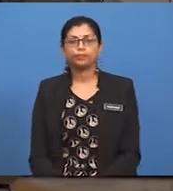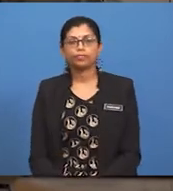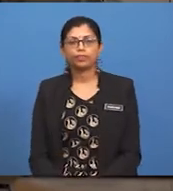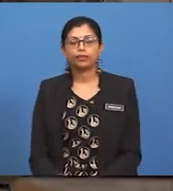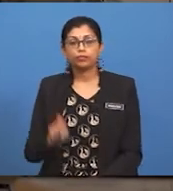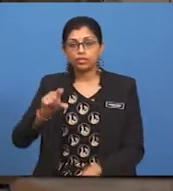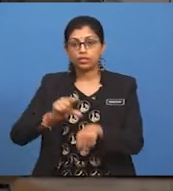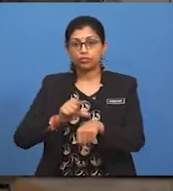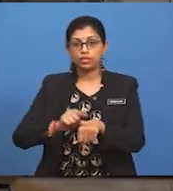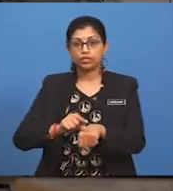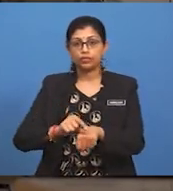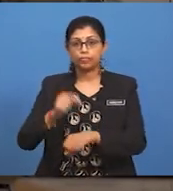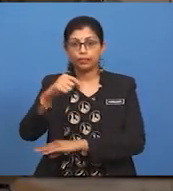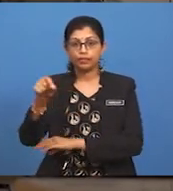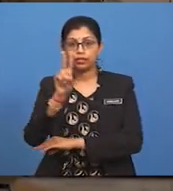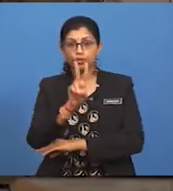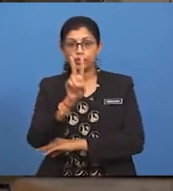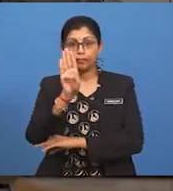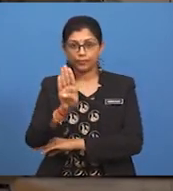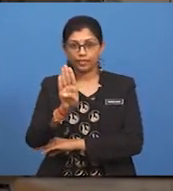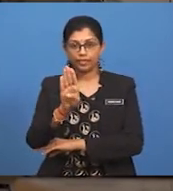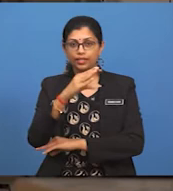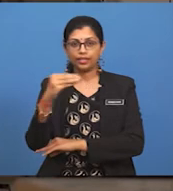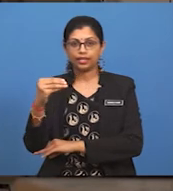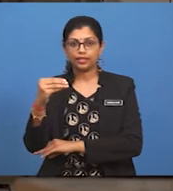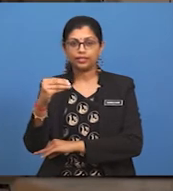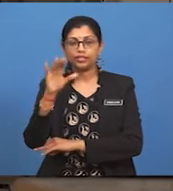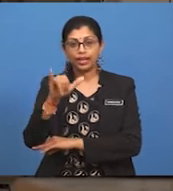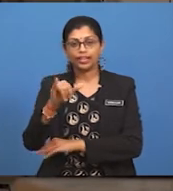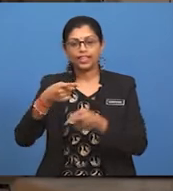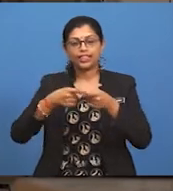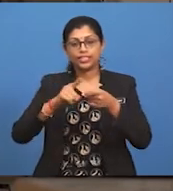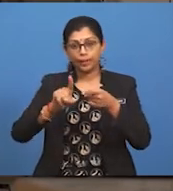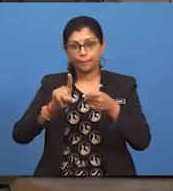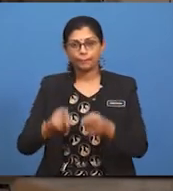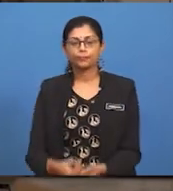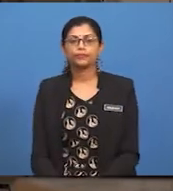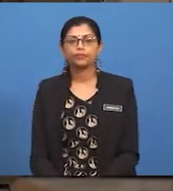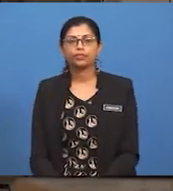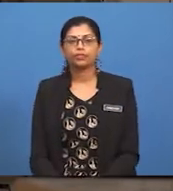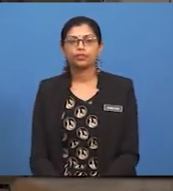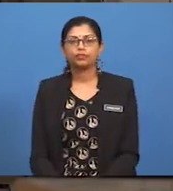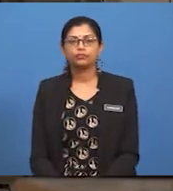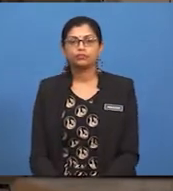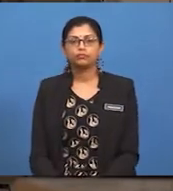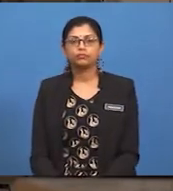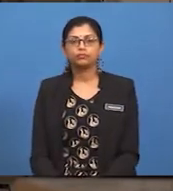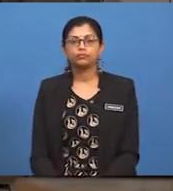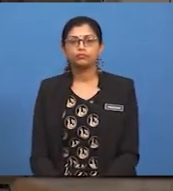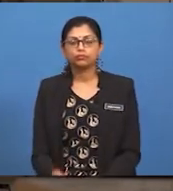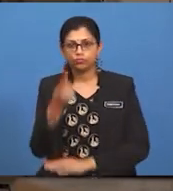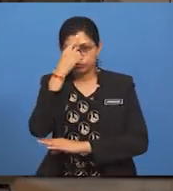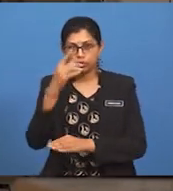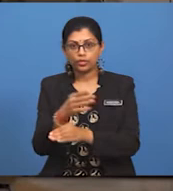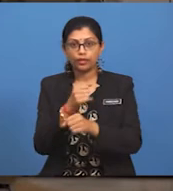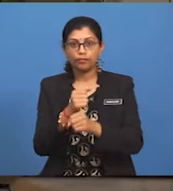pensel 2B dan pensel dengan warna yang tajam. Mata pensel yang tajam akan menghasilkan garisan